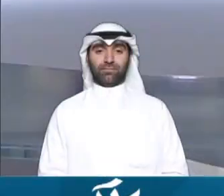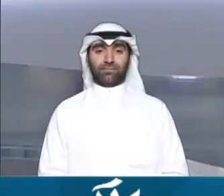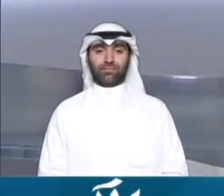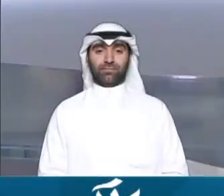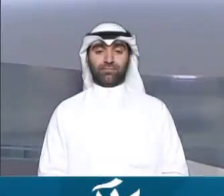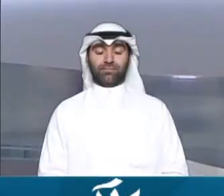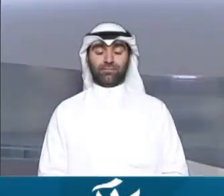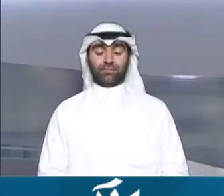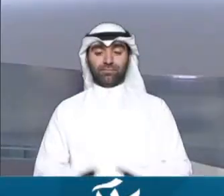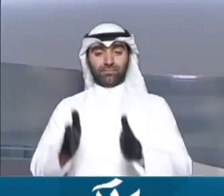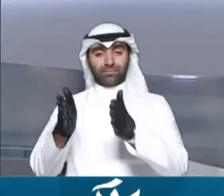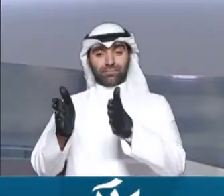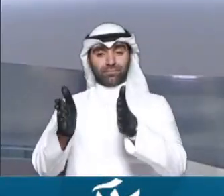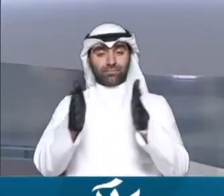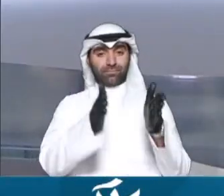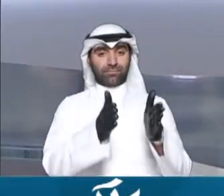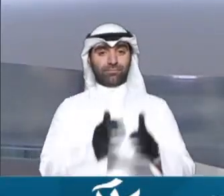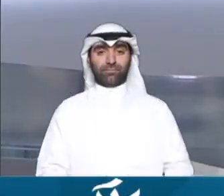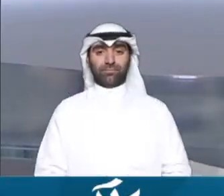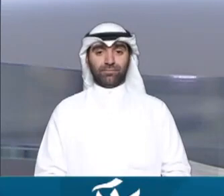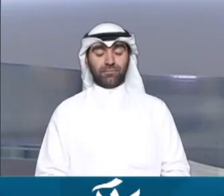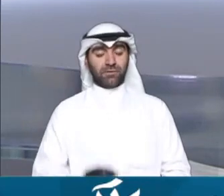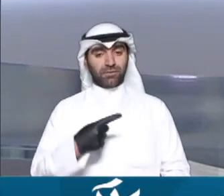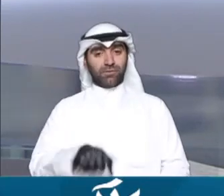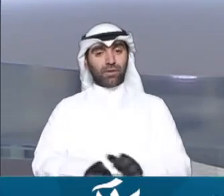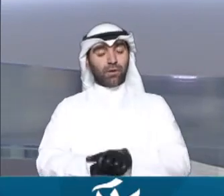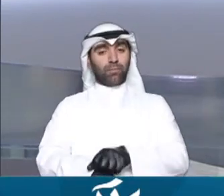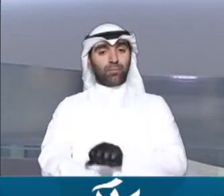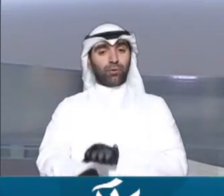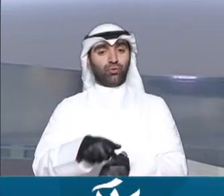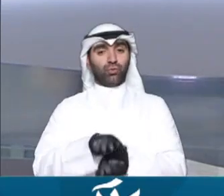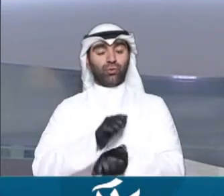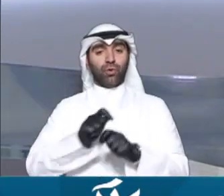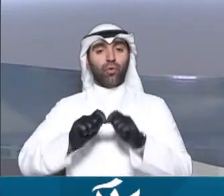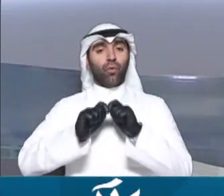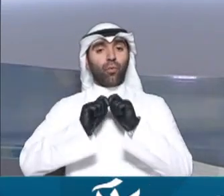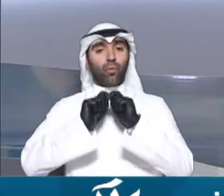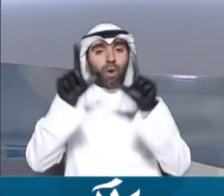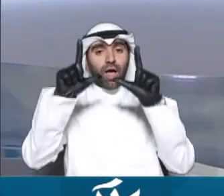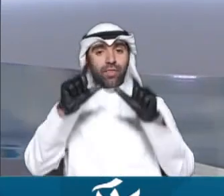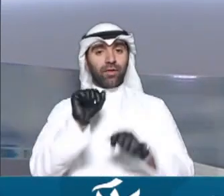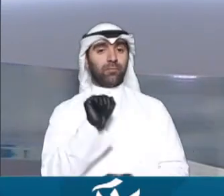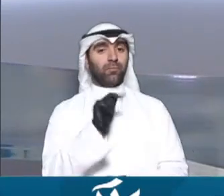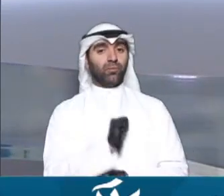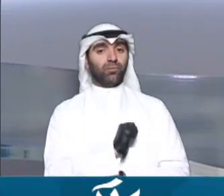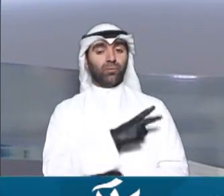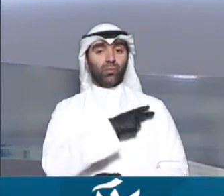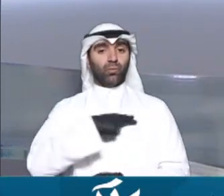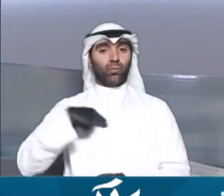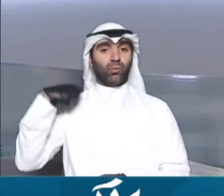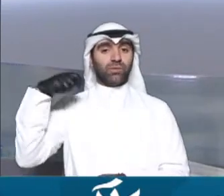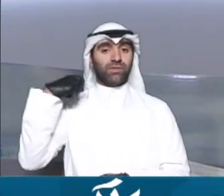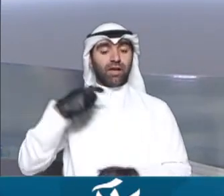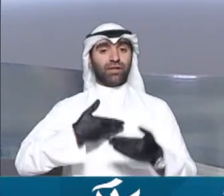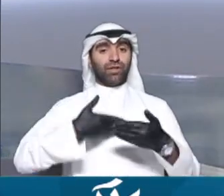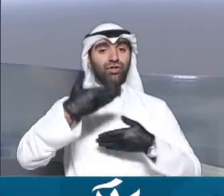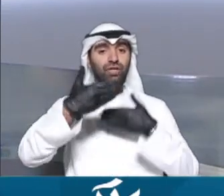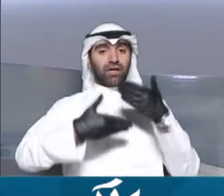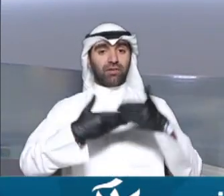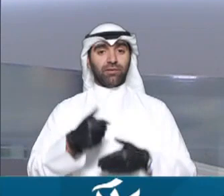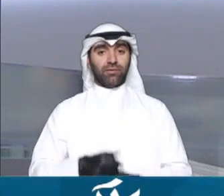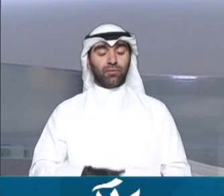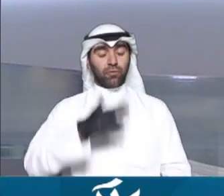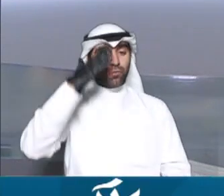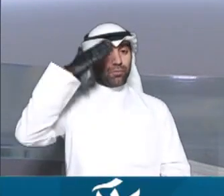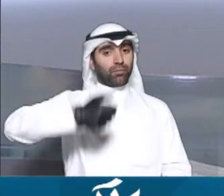أيضا أعزائي المشاهدين، الجهود الكبيرة الحقيقة في دولتنا الحبيبة وزارة التجارة والصناعة الحقيقة مشكورين، وبيض الله وجهكم